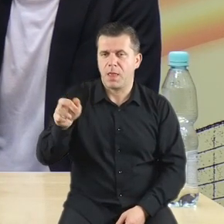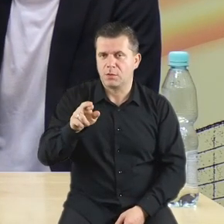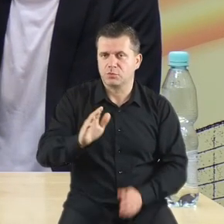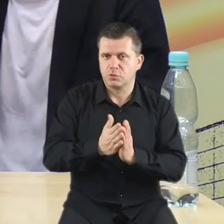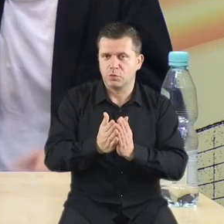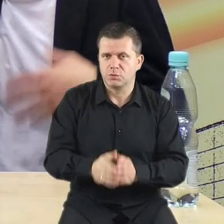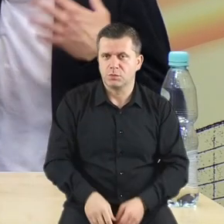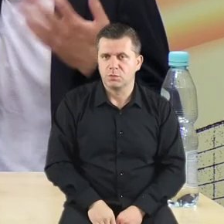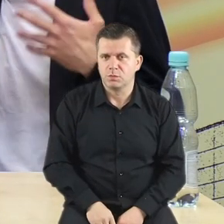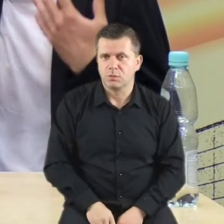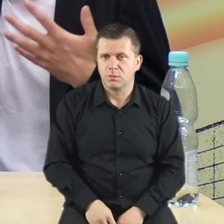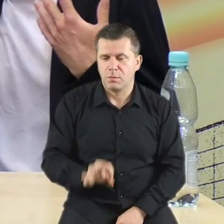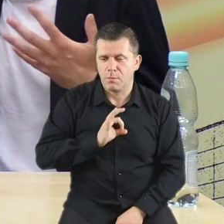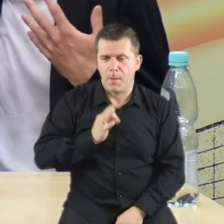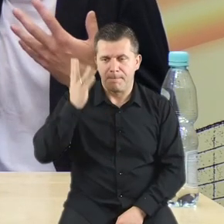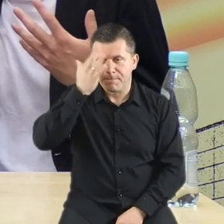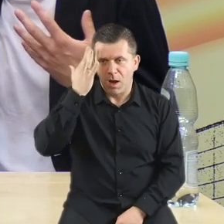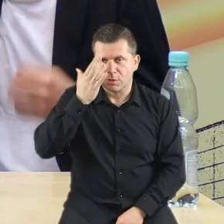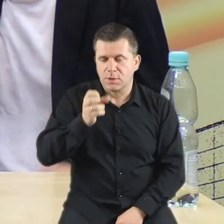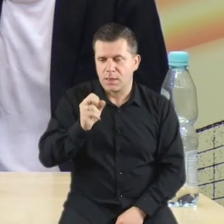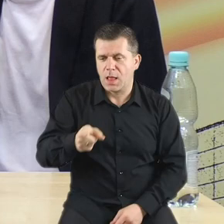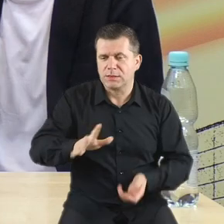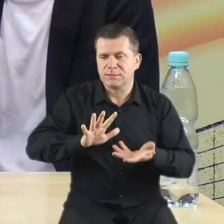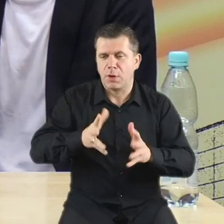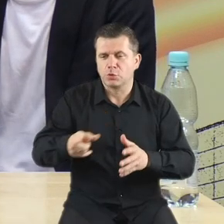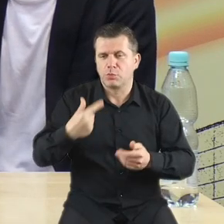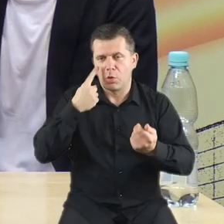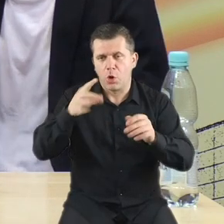To tak było moje marzenie, żeby on był w ten sposób odbierany.